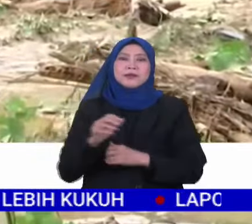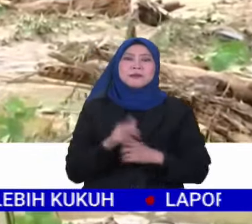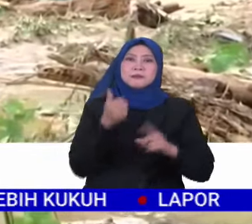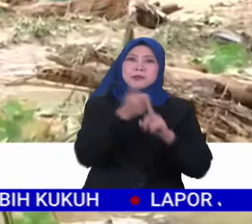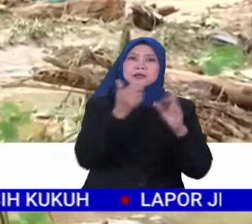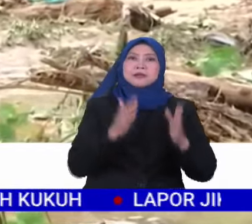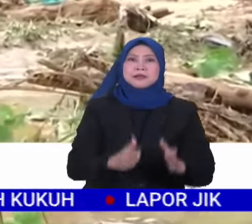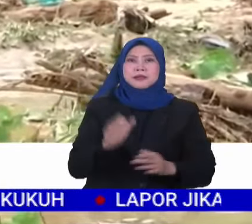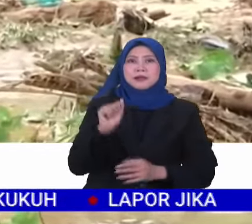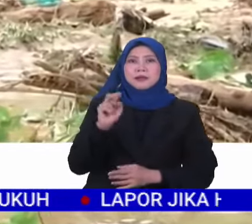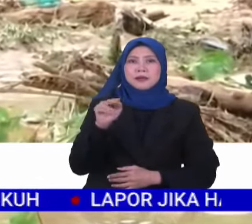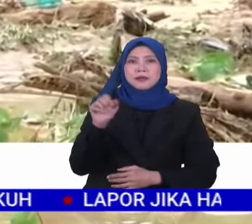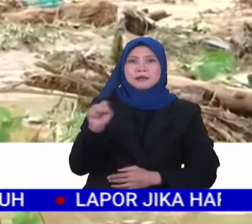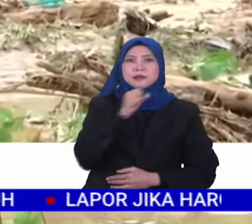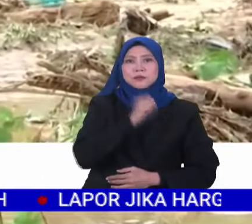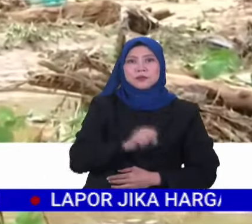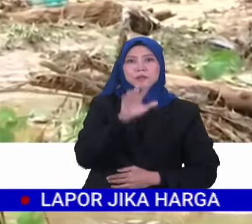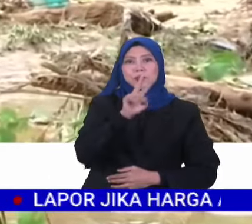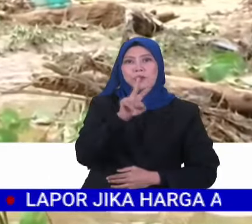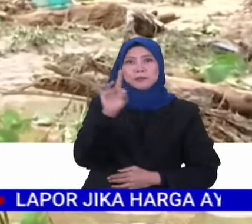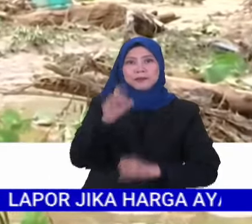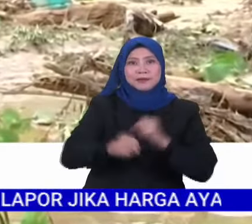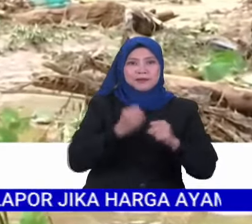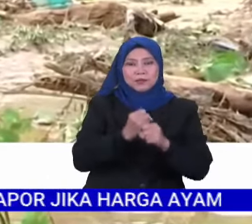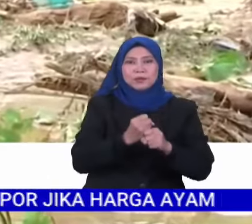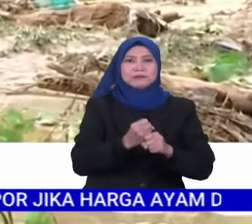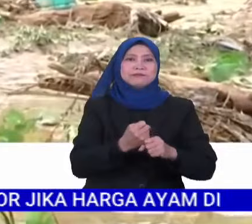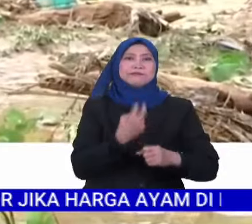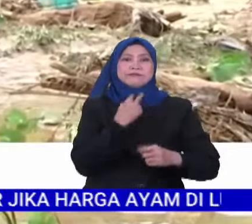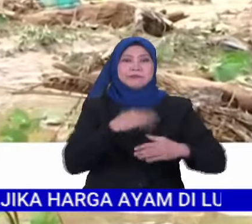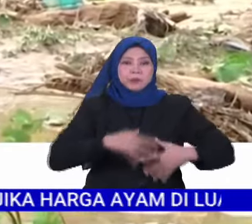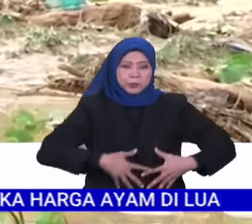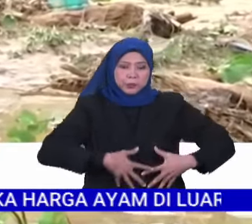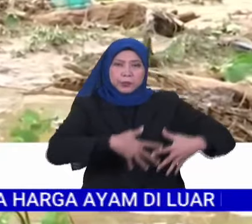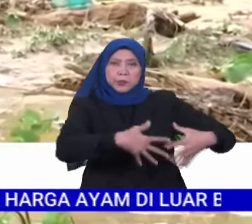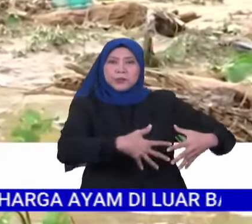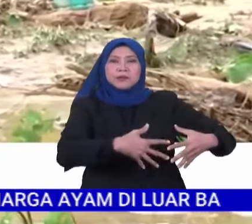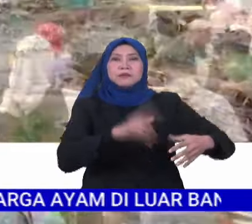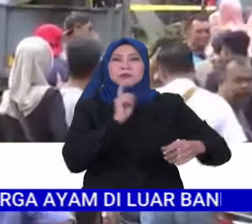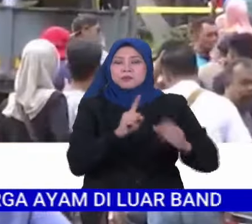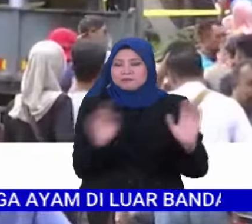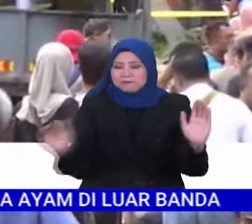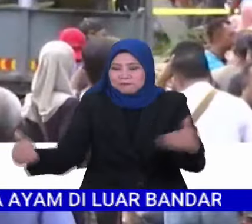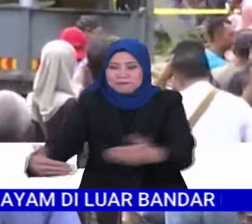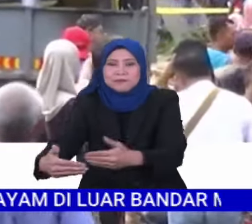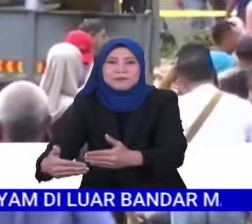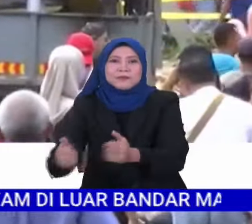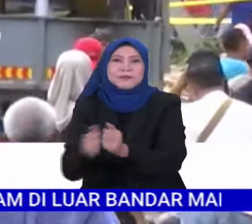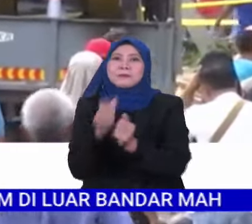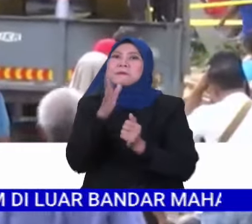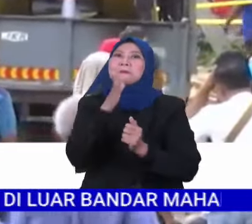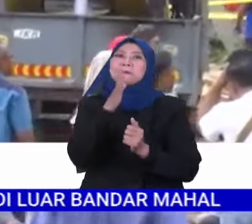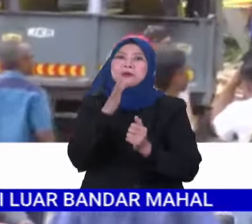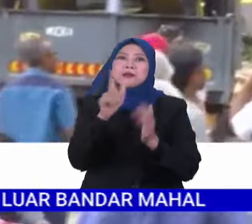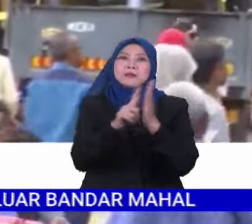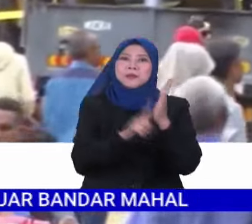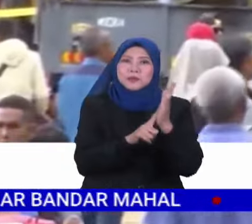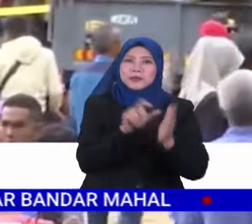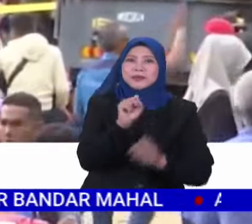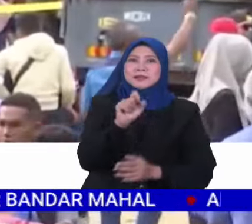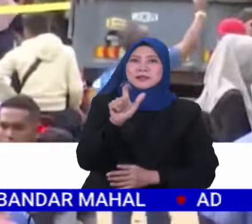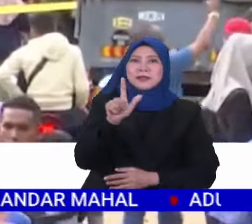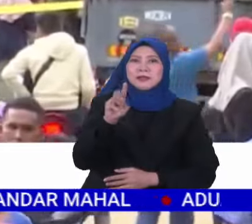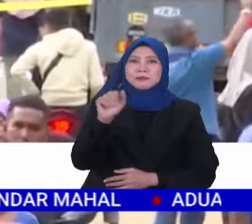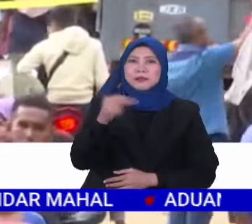Nurul Annisa abuhasan 28 tahun yang hamil 4bulan ditemui dalam keadaan berpelukan bersama ibu mertuanya Salmah